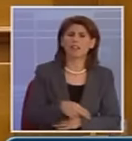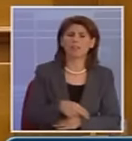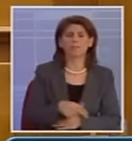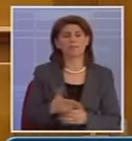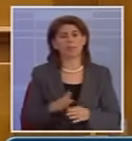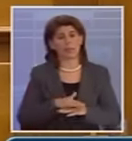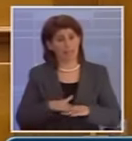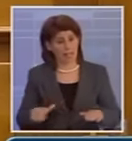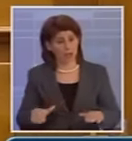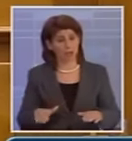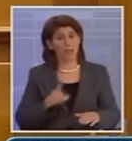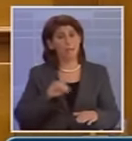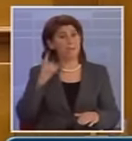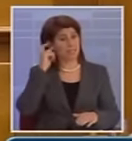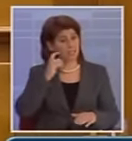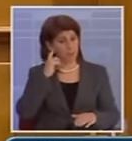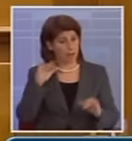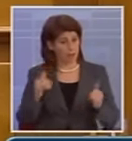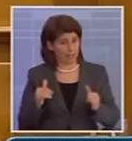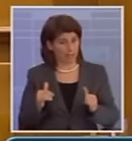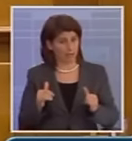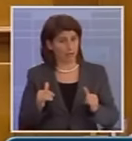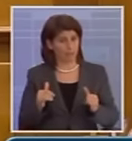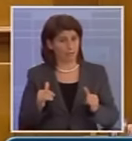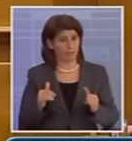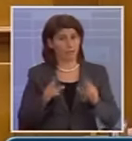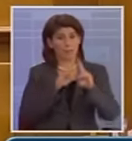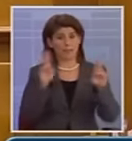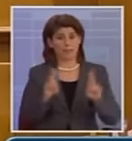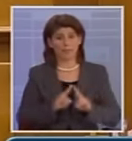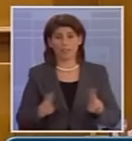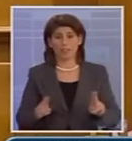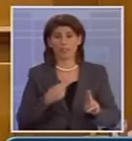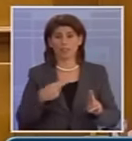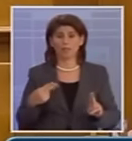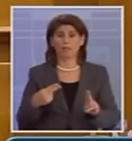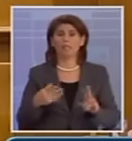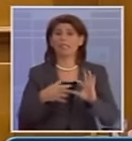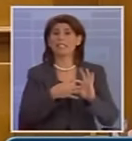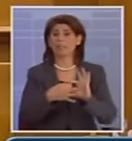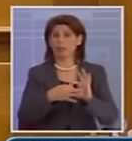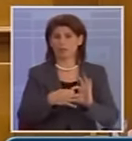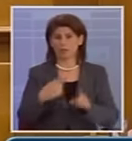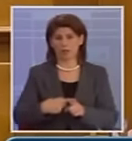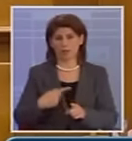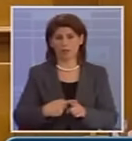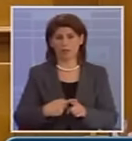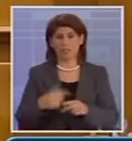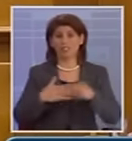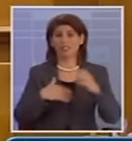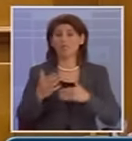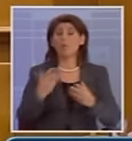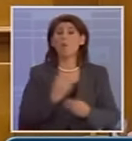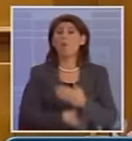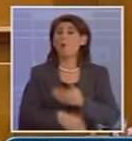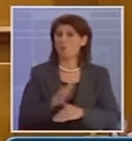Τέλος, μη διανοηθείτε να παίξετε με τα διεθνή ρίσματα και τις συμμαχίες της χώρας. Τις χτίσαμε με πολύ